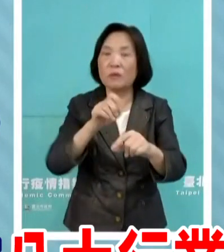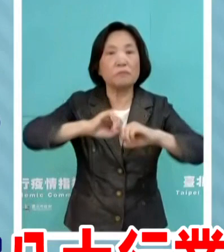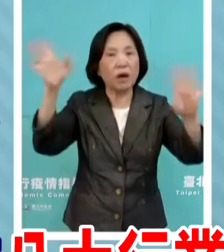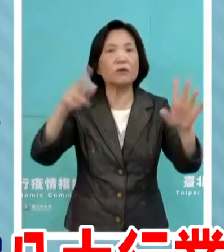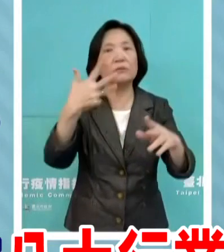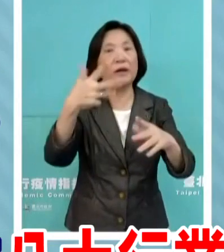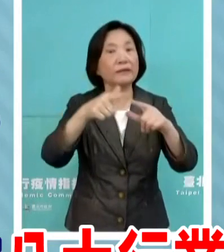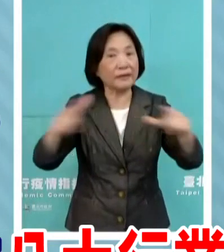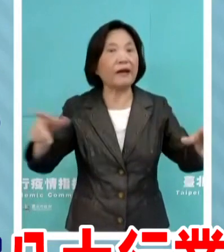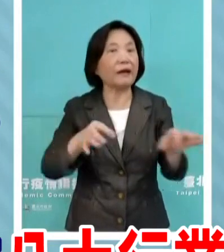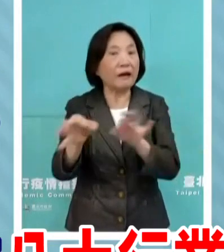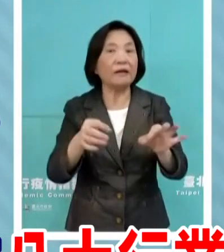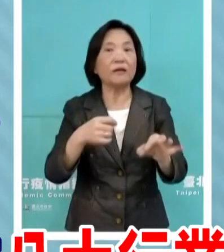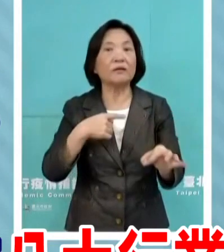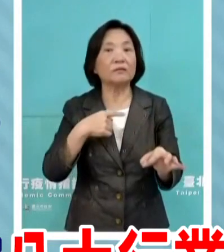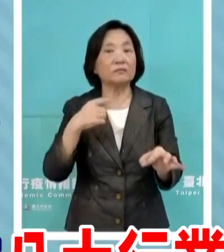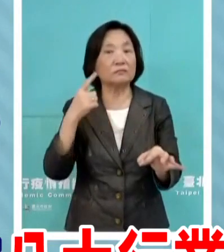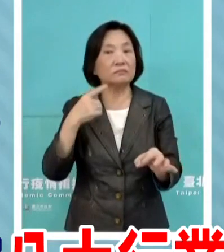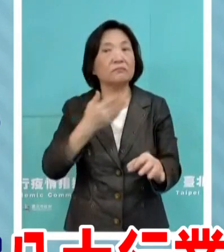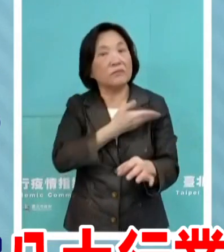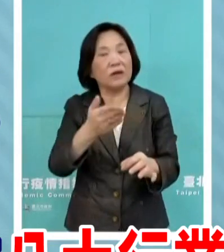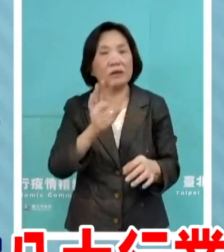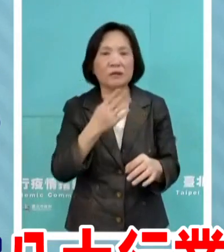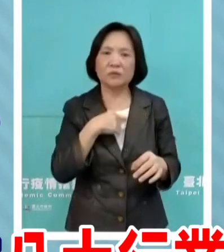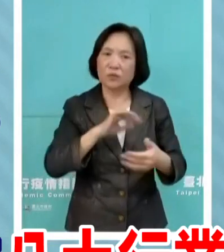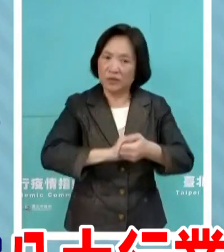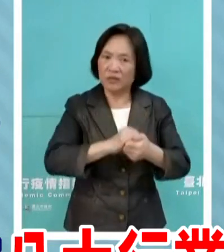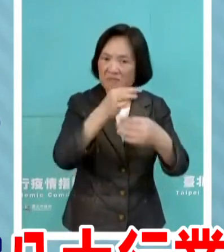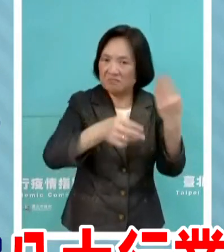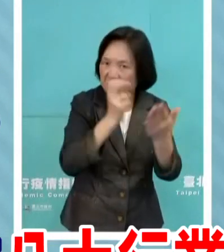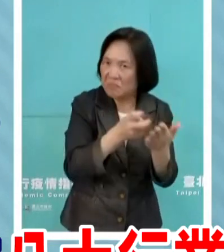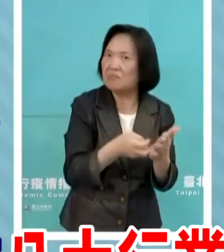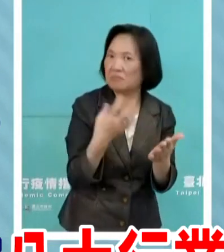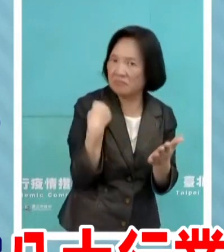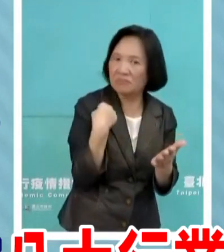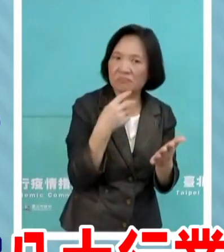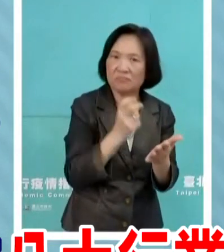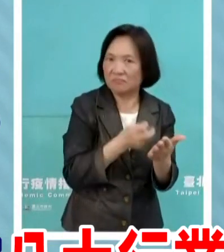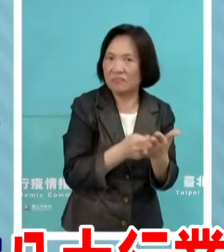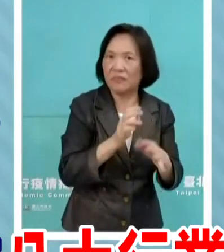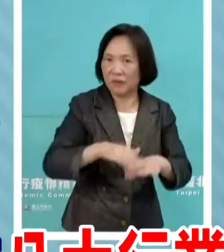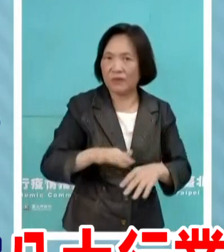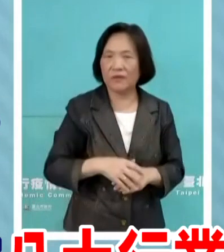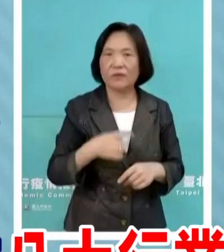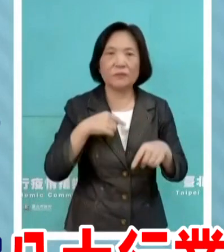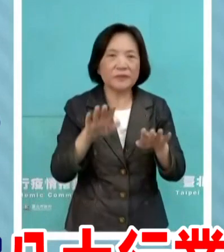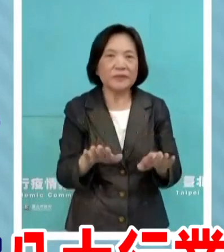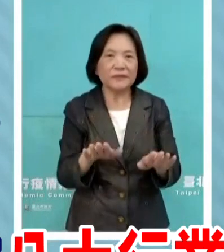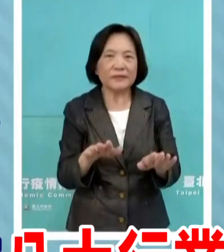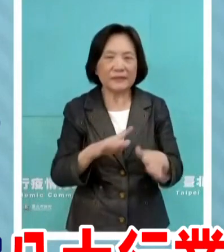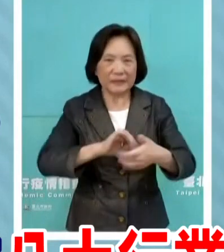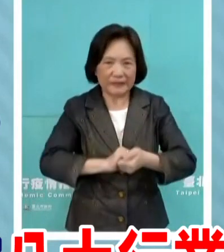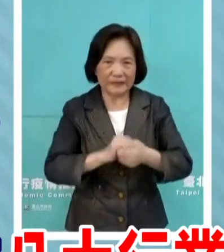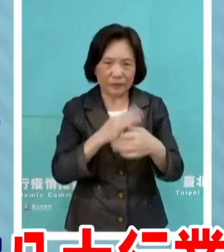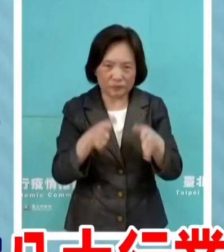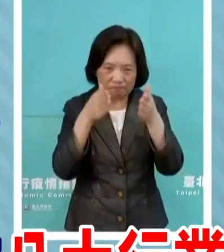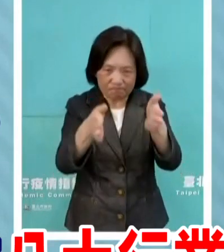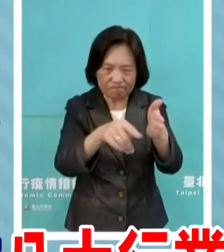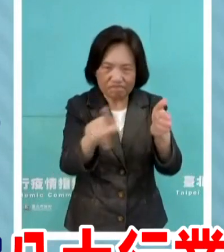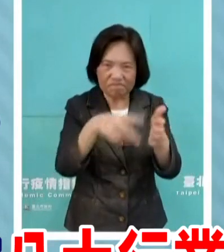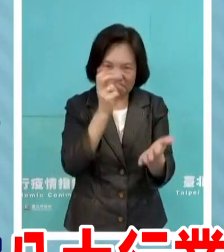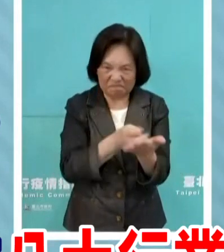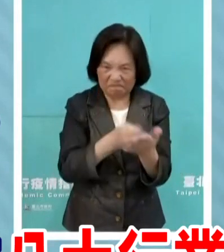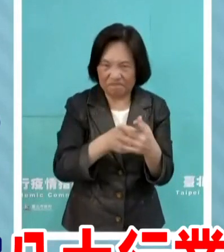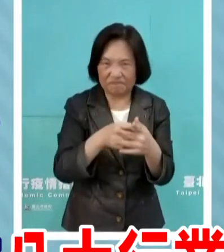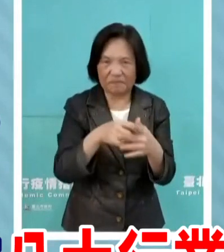行业，我们不会无条件让他复业，因为我们这一次一定要做一个更要求要更